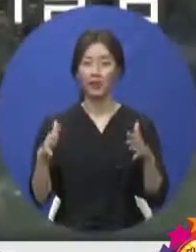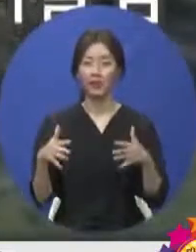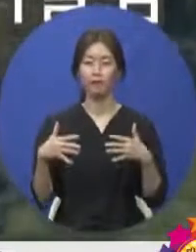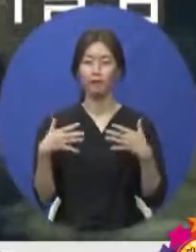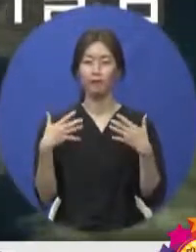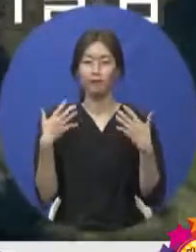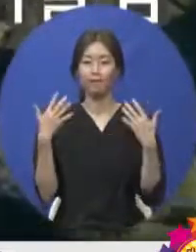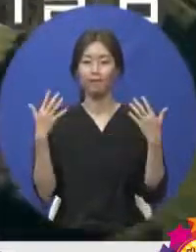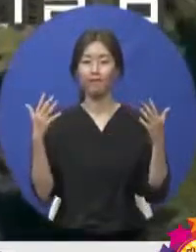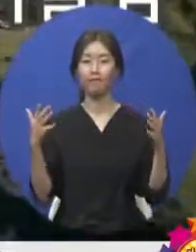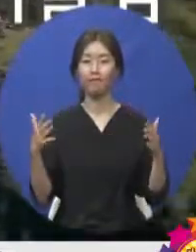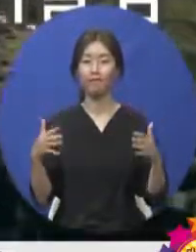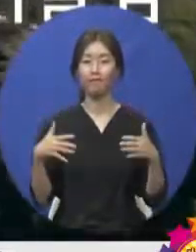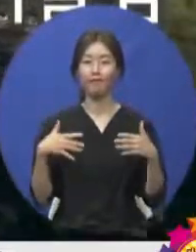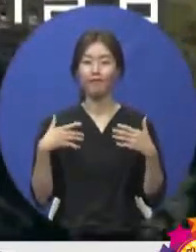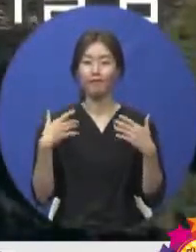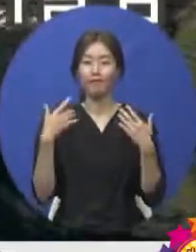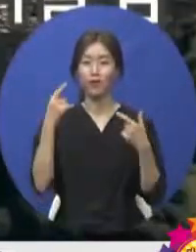가을의